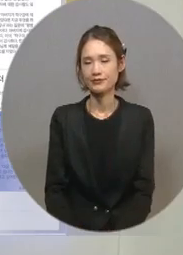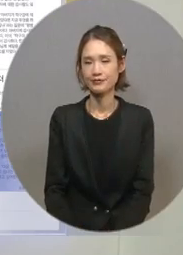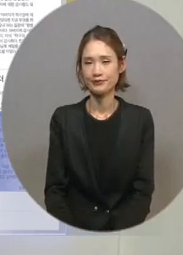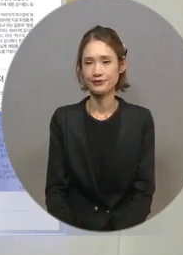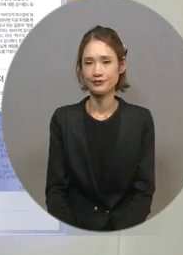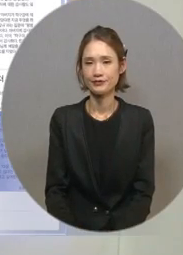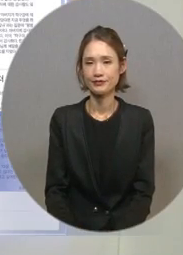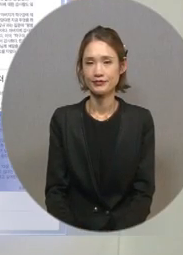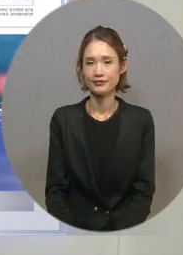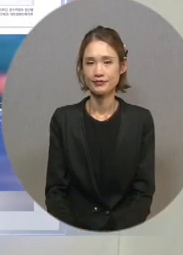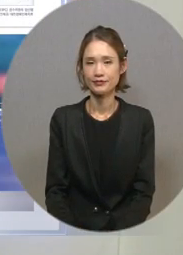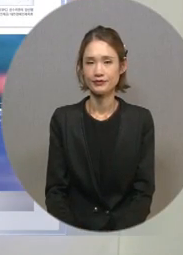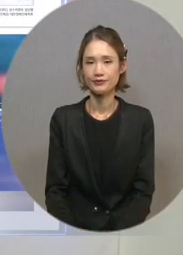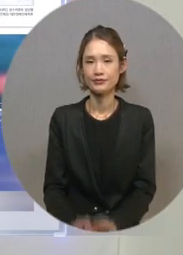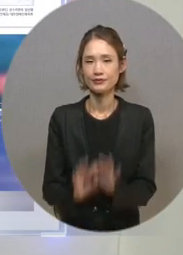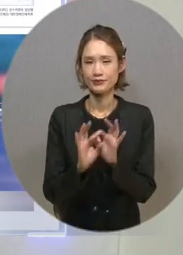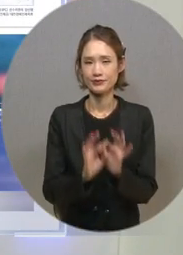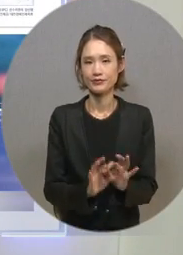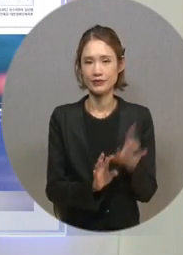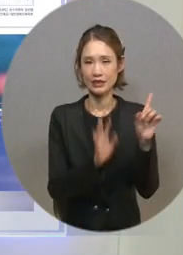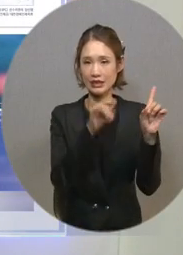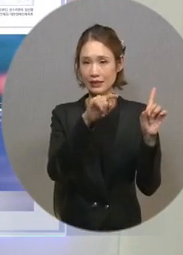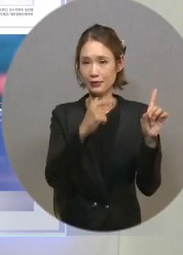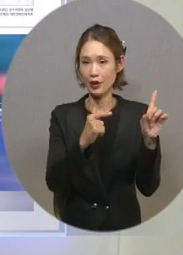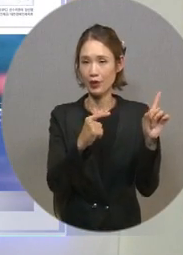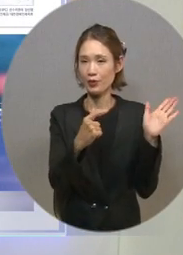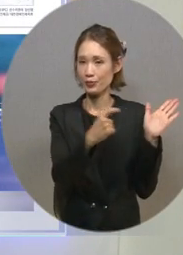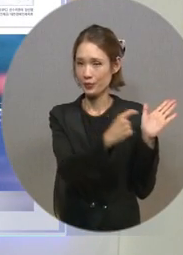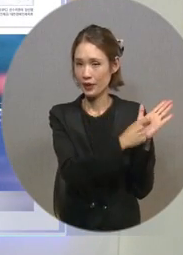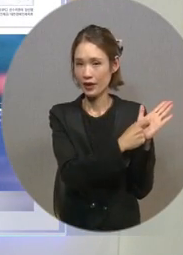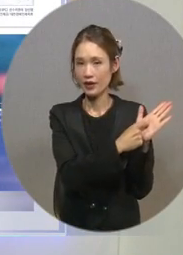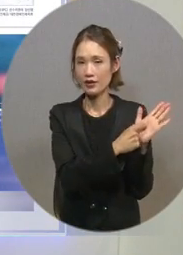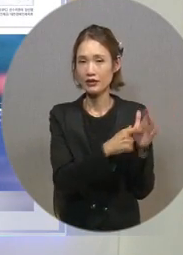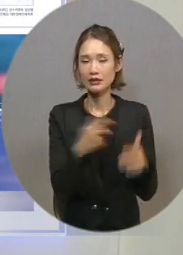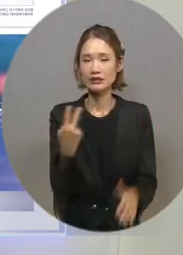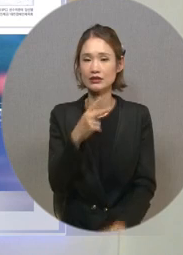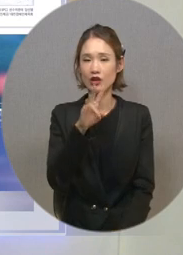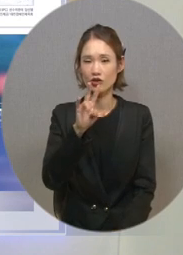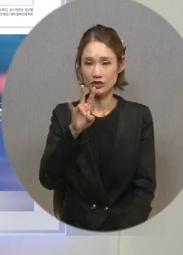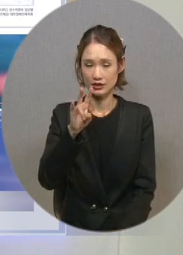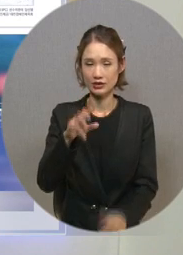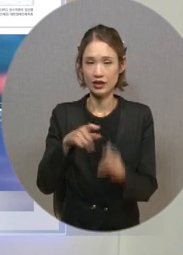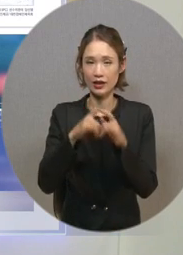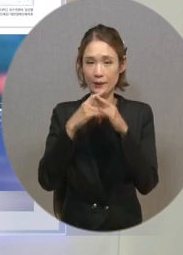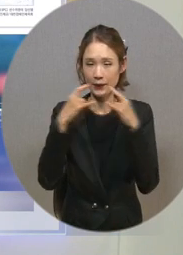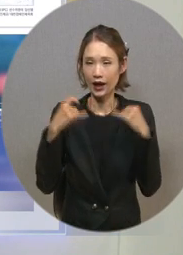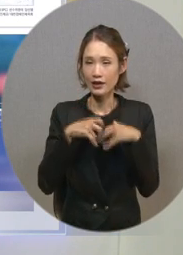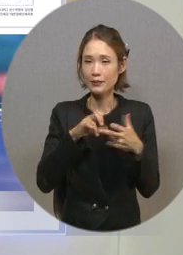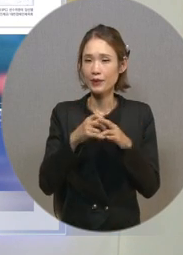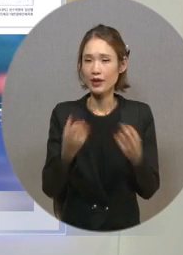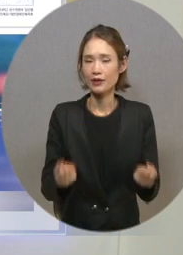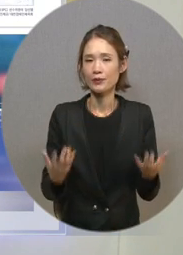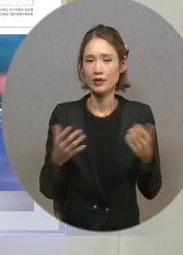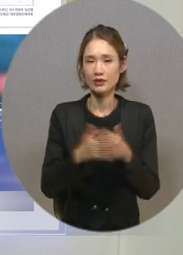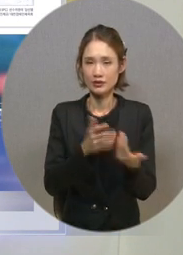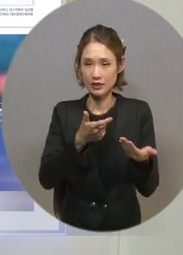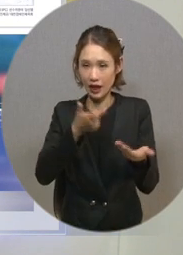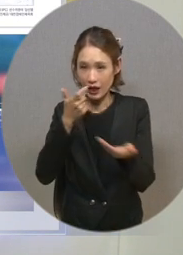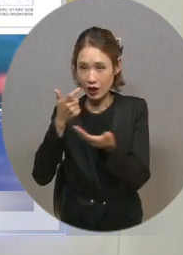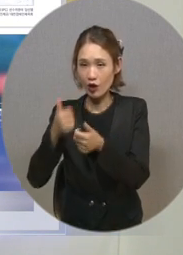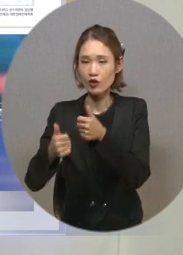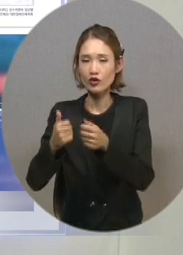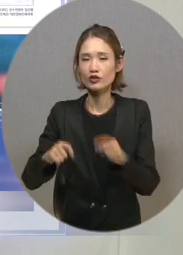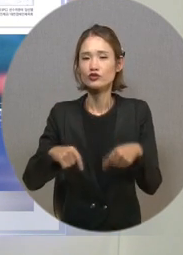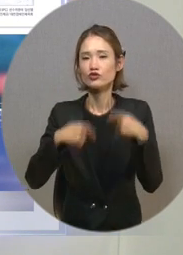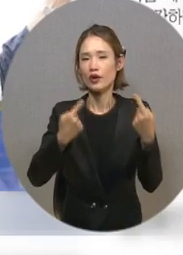실렸네요 계속해서 1면입니다 이번 2024 파리 패럴림픽 사격 경기에 출전한 박진호 선수의